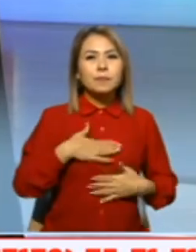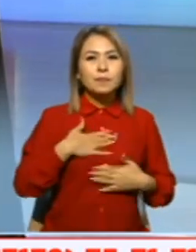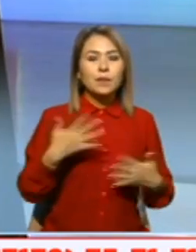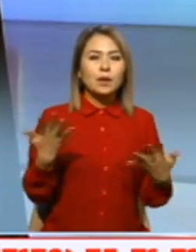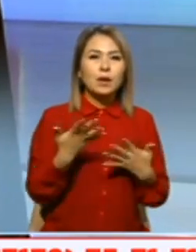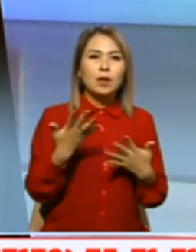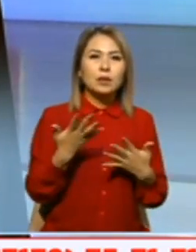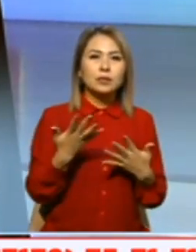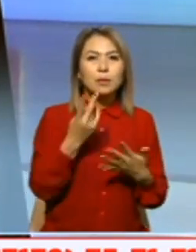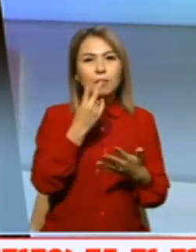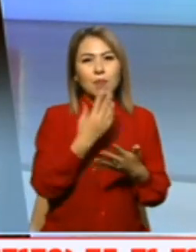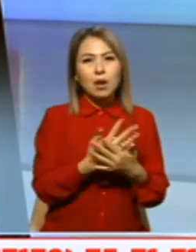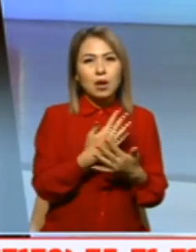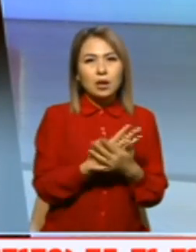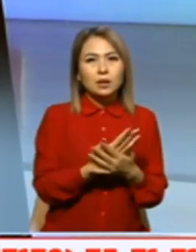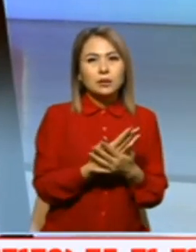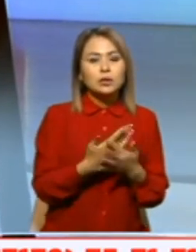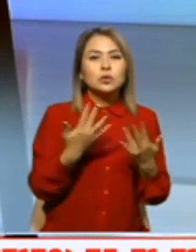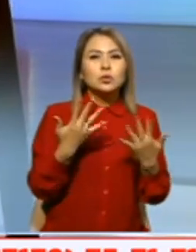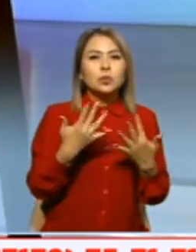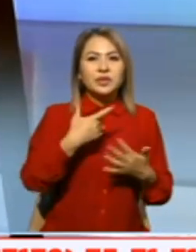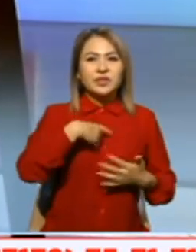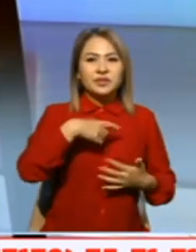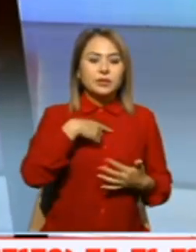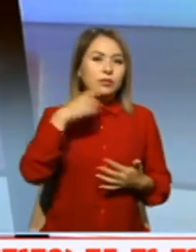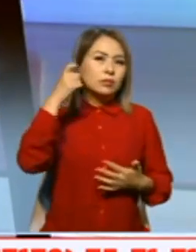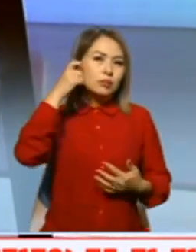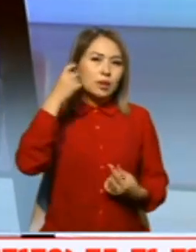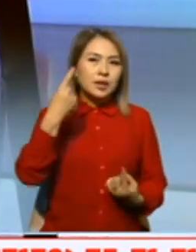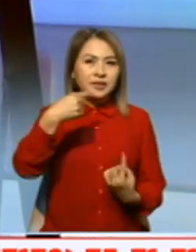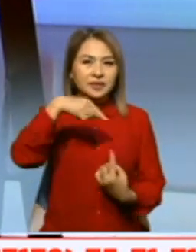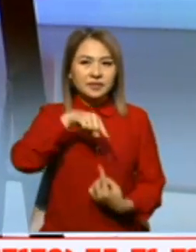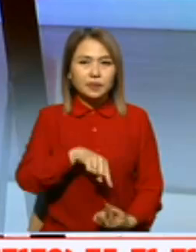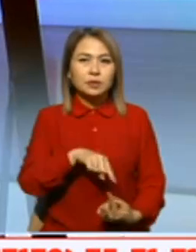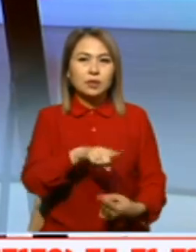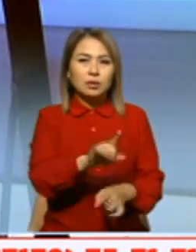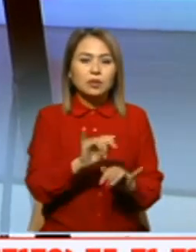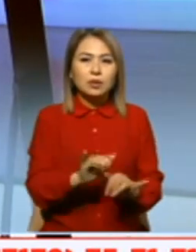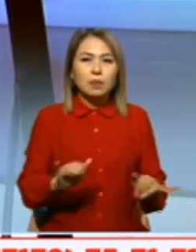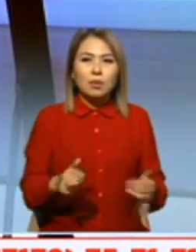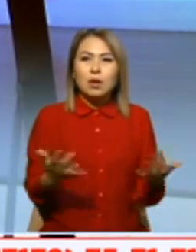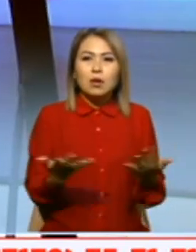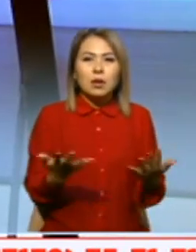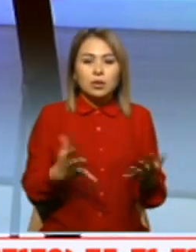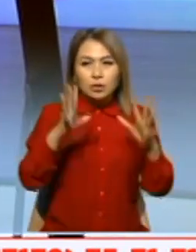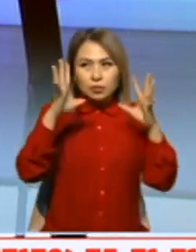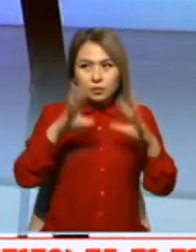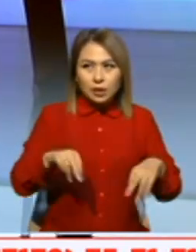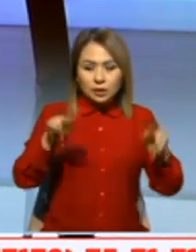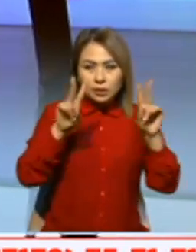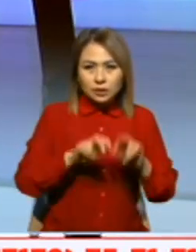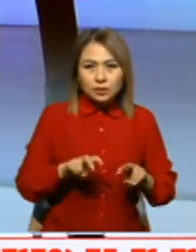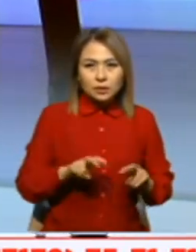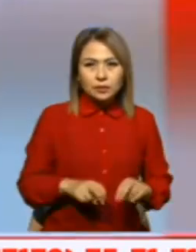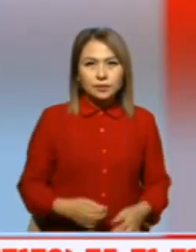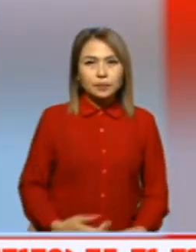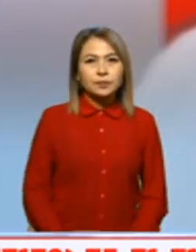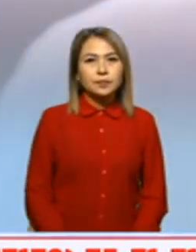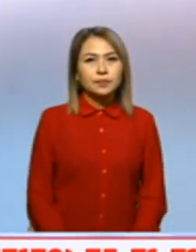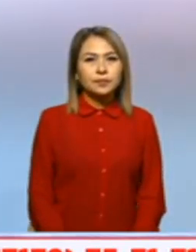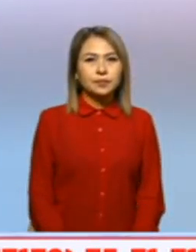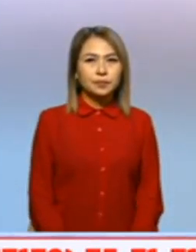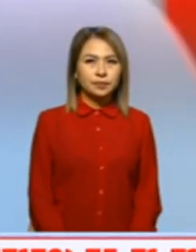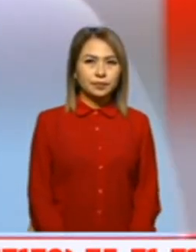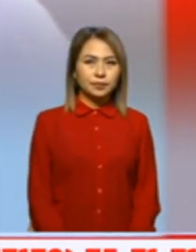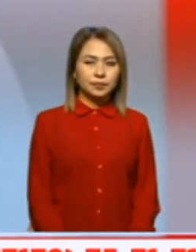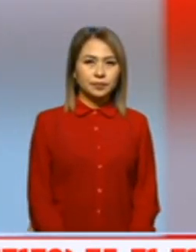қылықтар көрсетеді, қаншалықты өзінің жасына сай дамитындығын барлығын қарап кетеміз балада. Маңызы